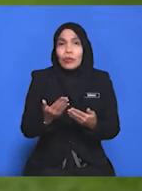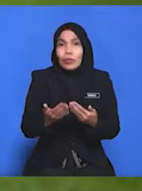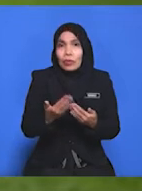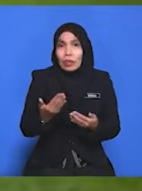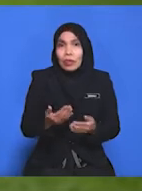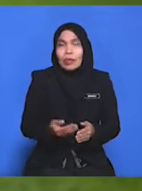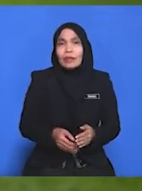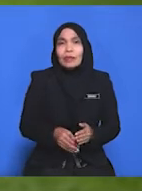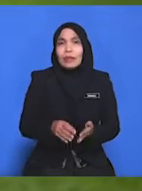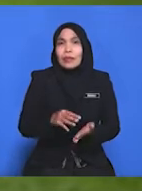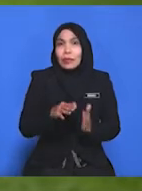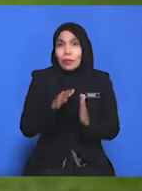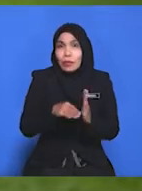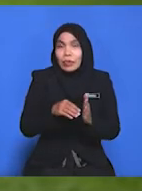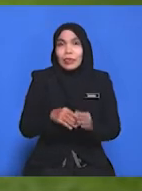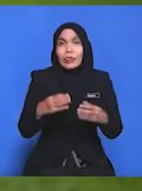cepat dan menyeronokkan.